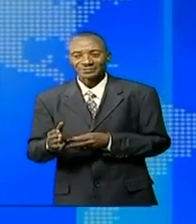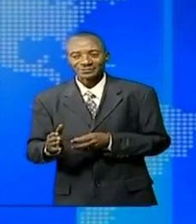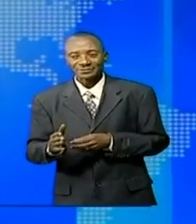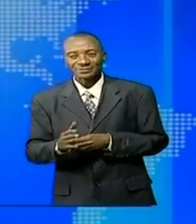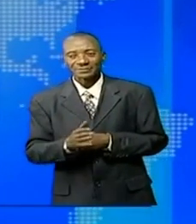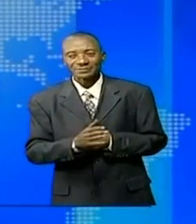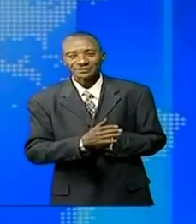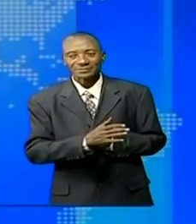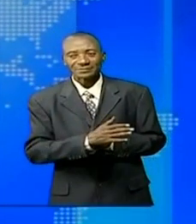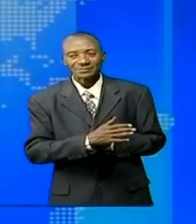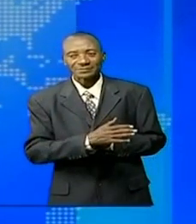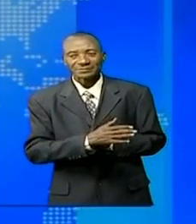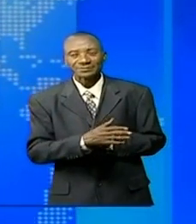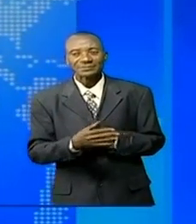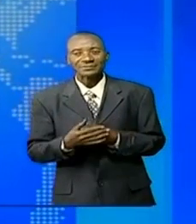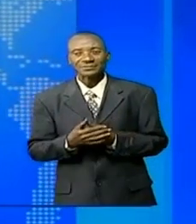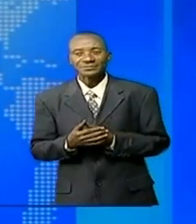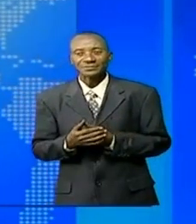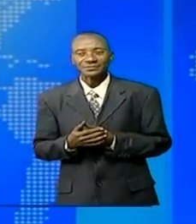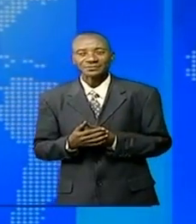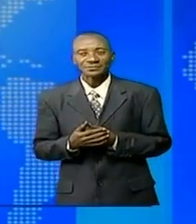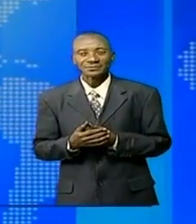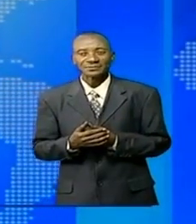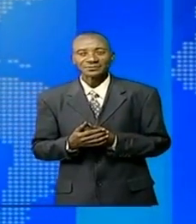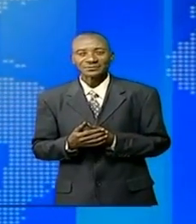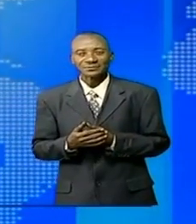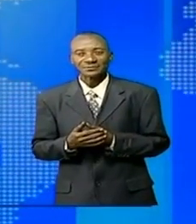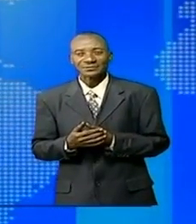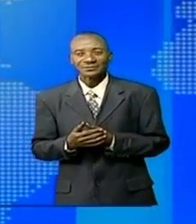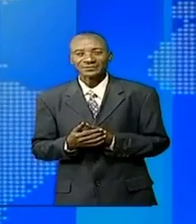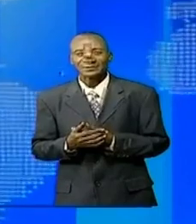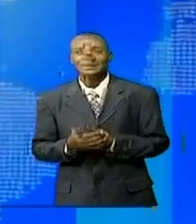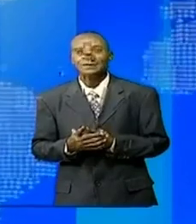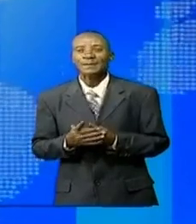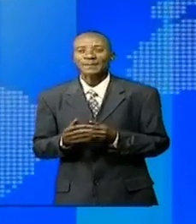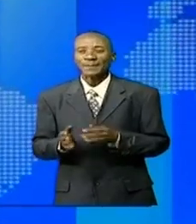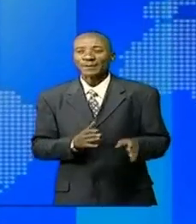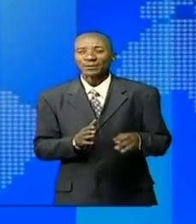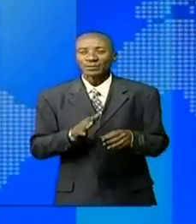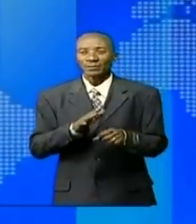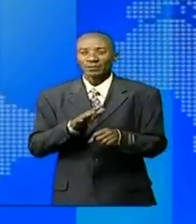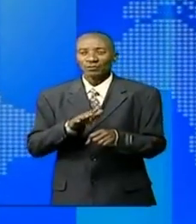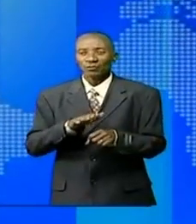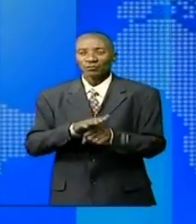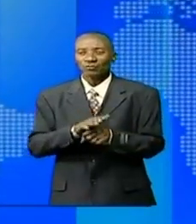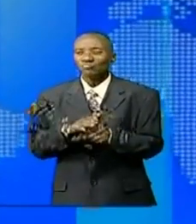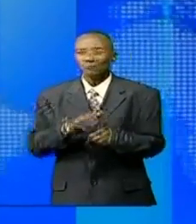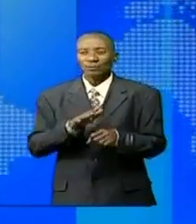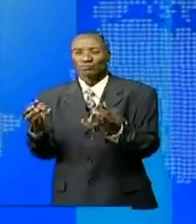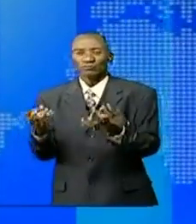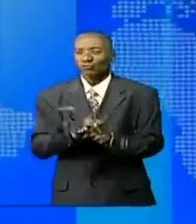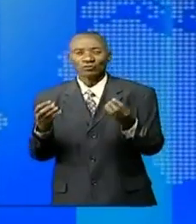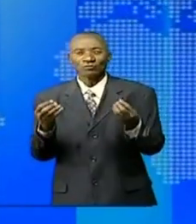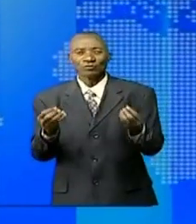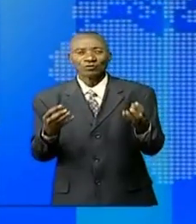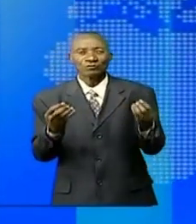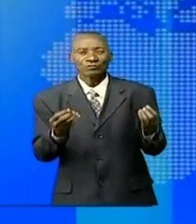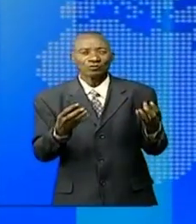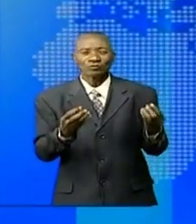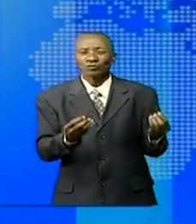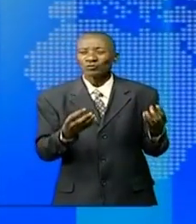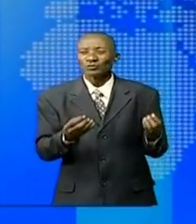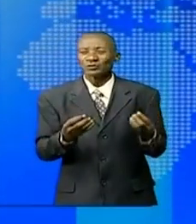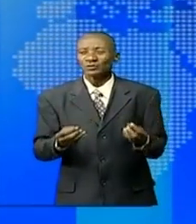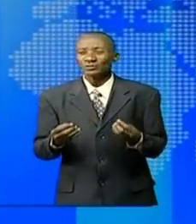La multiplicité des points de vente des grillades, nous en parlons à présent, cela démontre le penchant des quinois à